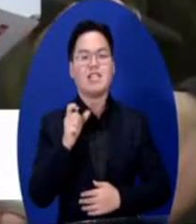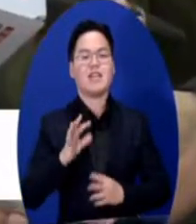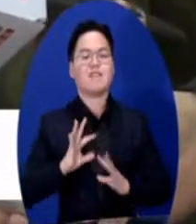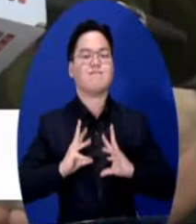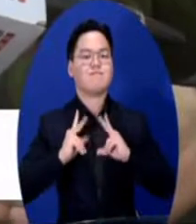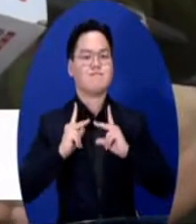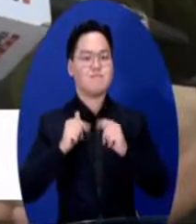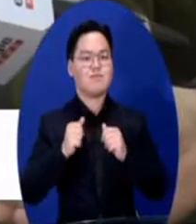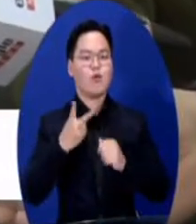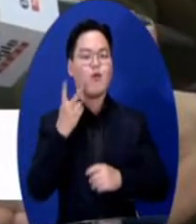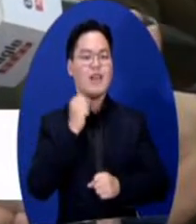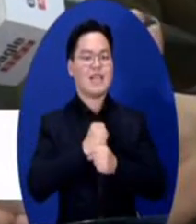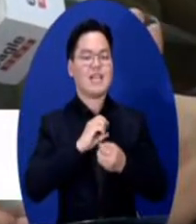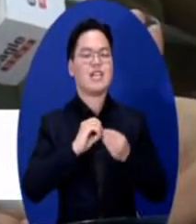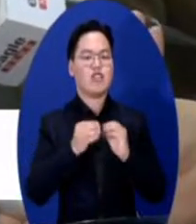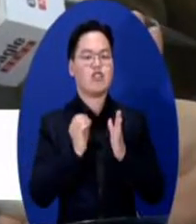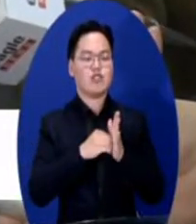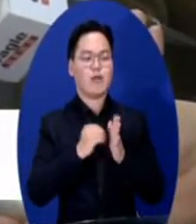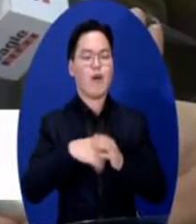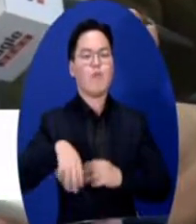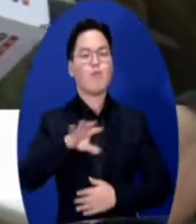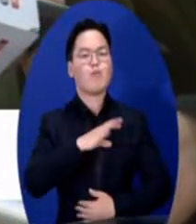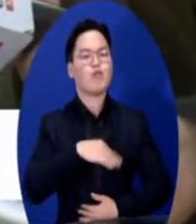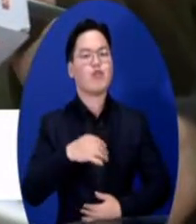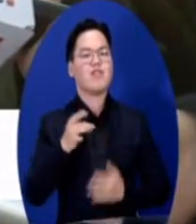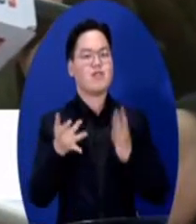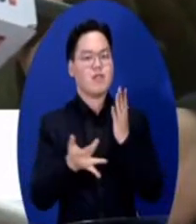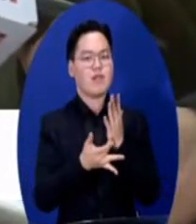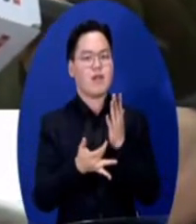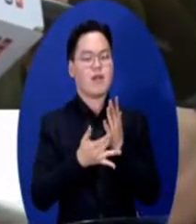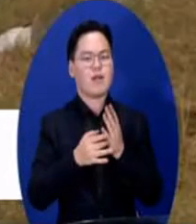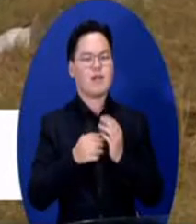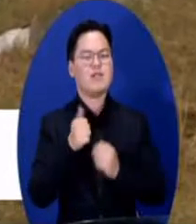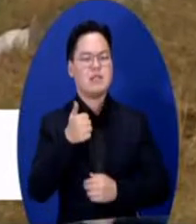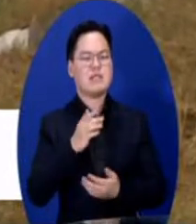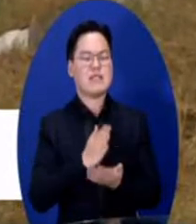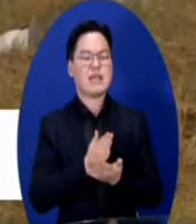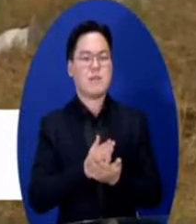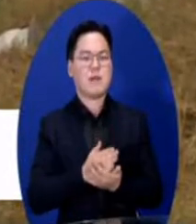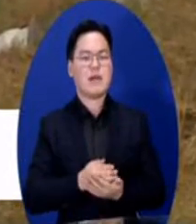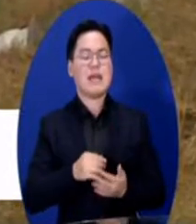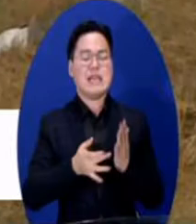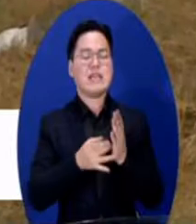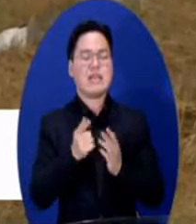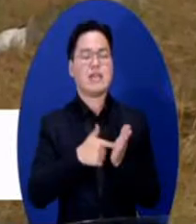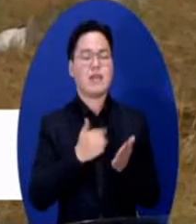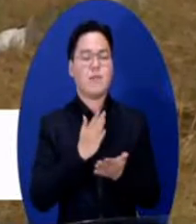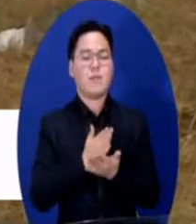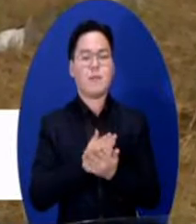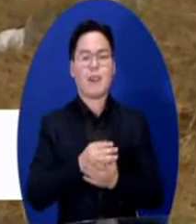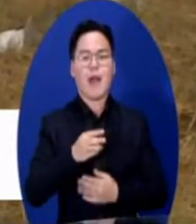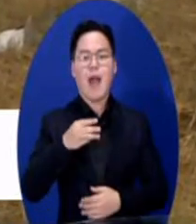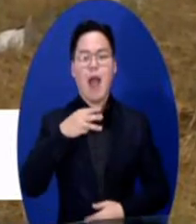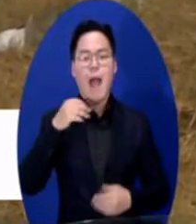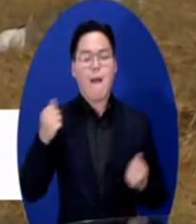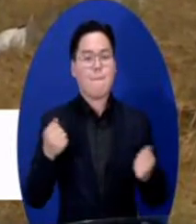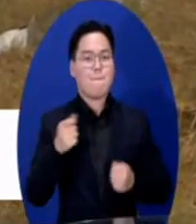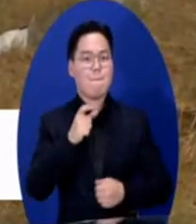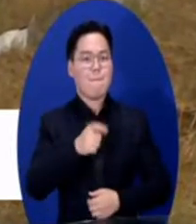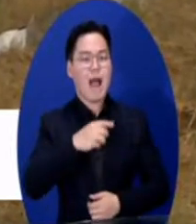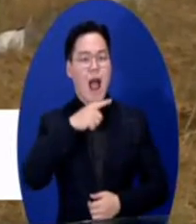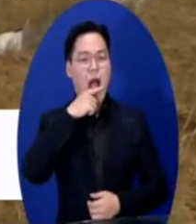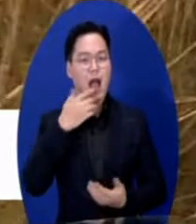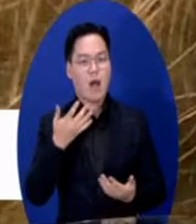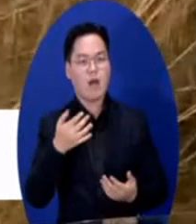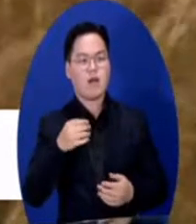бэлчээрээ сайжруулах арга хэмжээг авах. Тэрхийн тулд биднэрт одоо тоног төхөөрөмж маш хэрэгтэй байна. Малын шимт ургамлыг тарьж хөрсийг